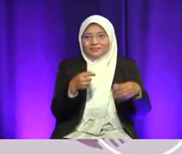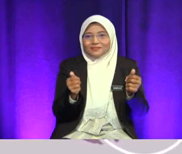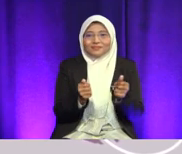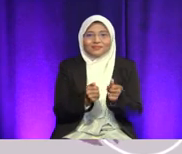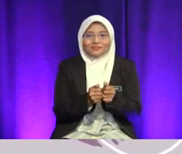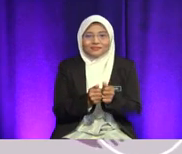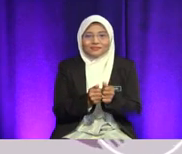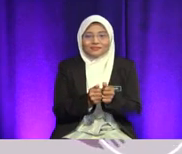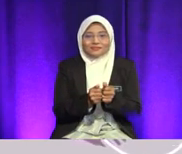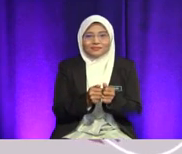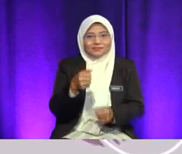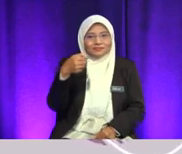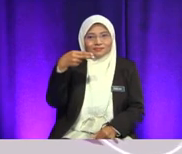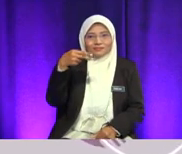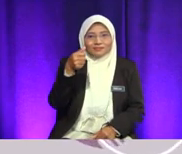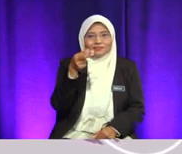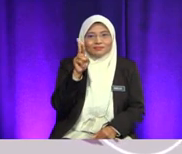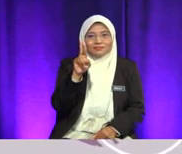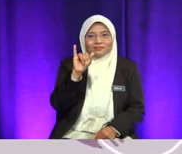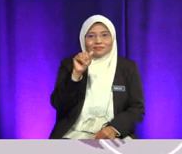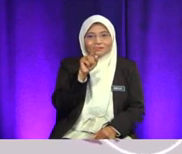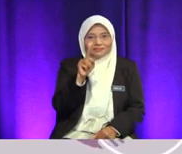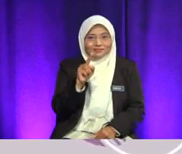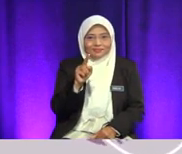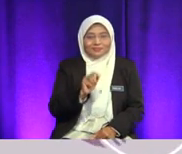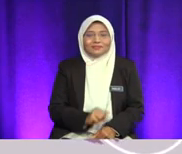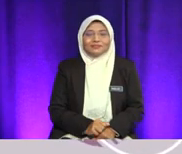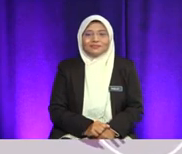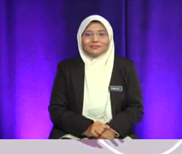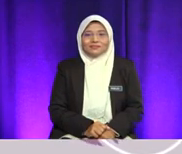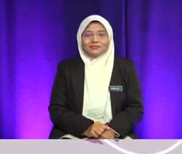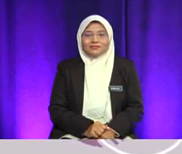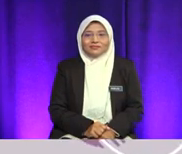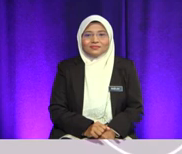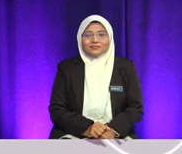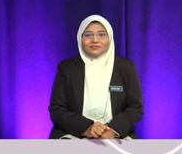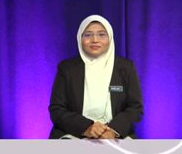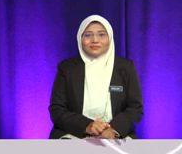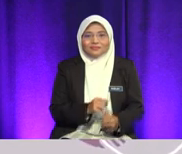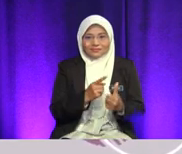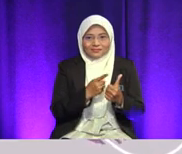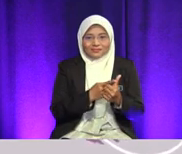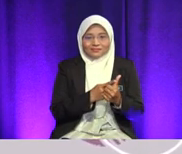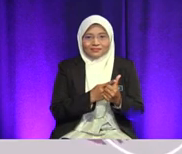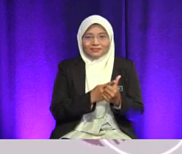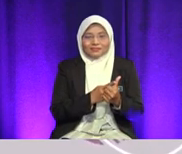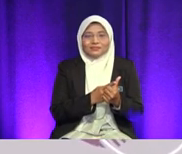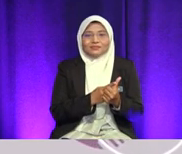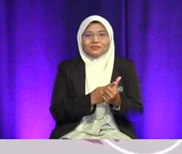Muhammad Haris Tajudin Ben Rusman apa kabar